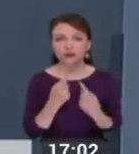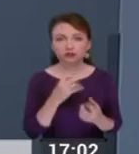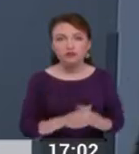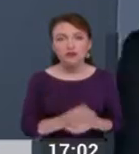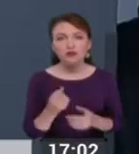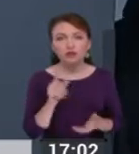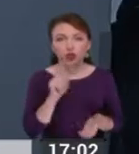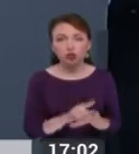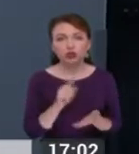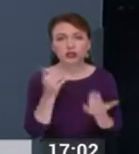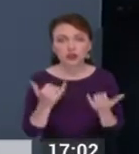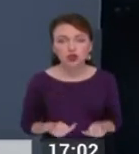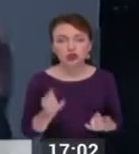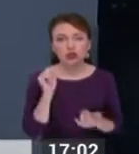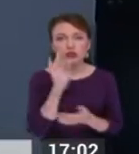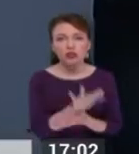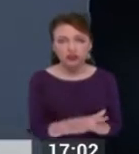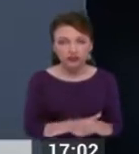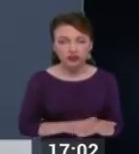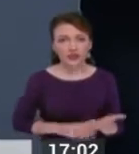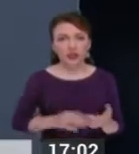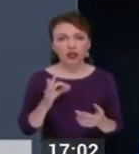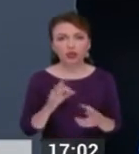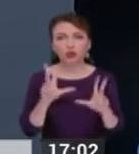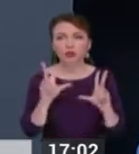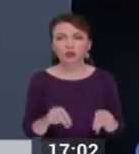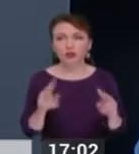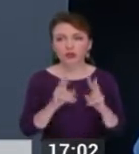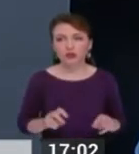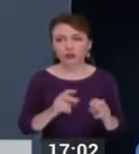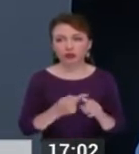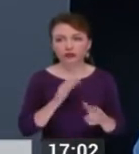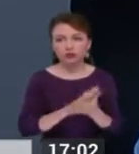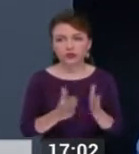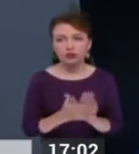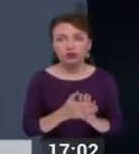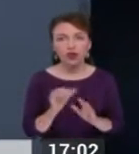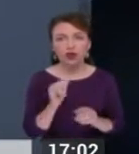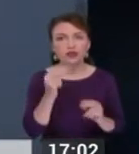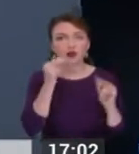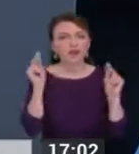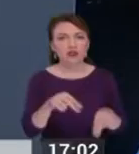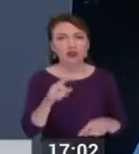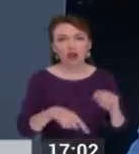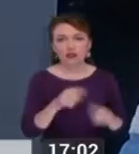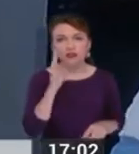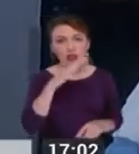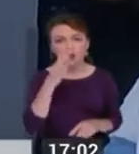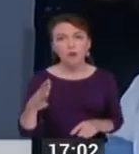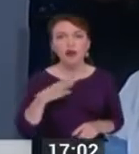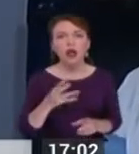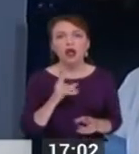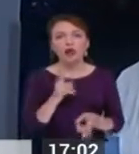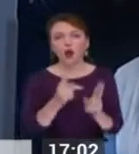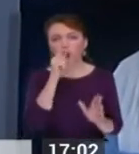как минимум должны сейчас принести извинения и пообещать разобраться в этой ситуации, а не обвинять родителей в том, что они были на